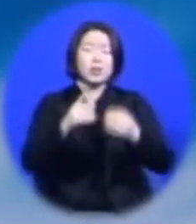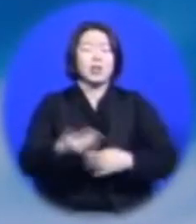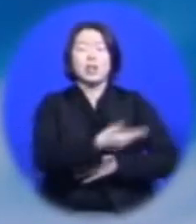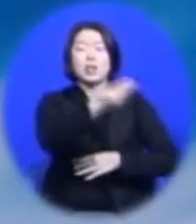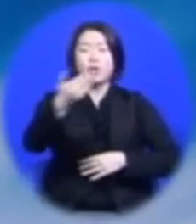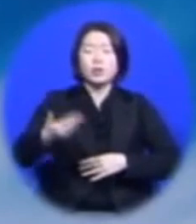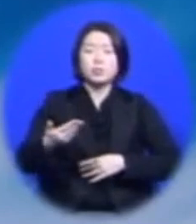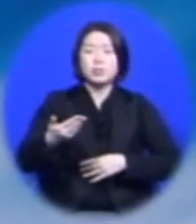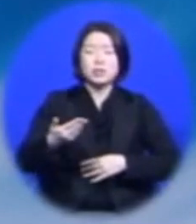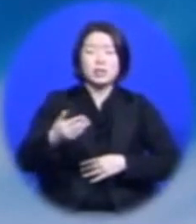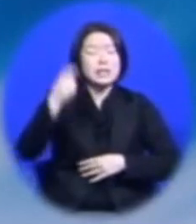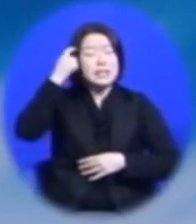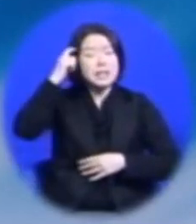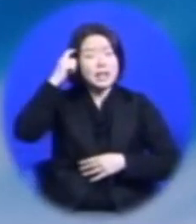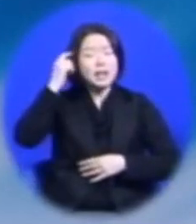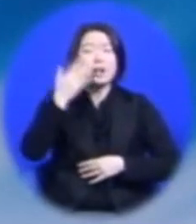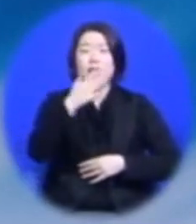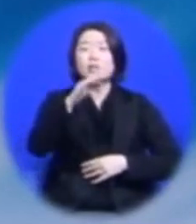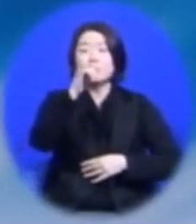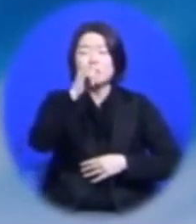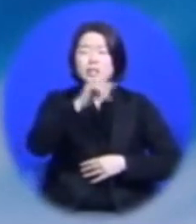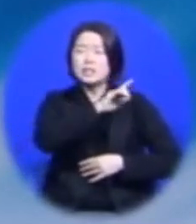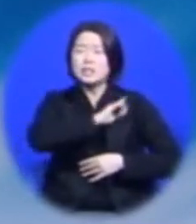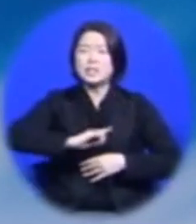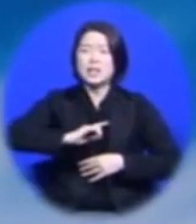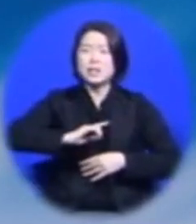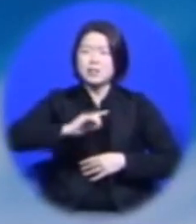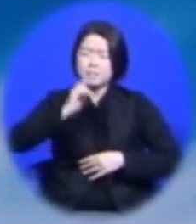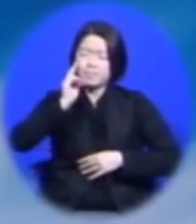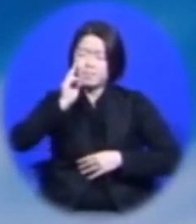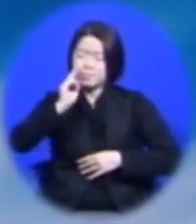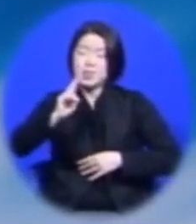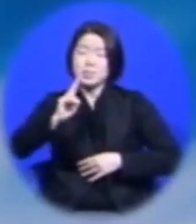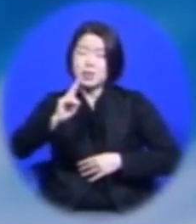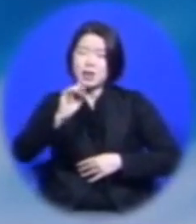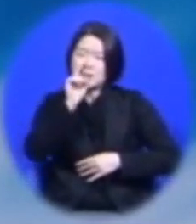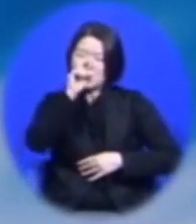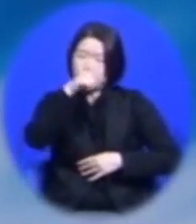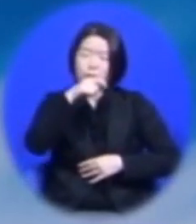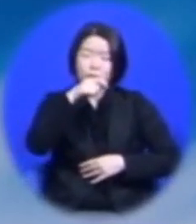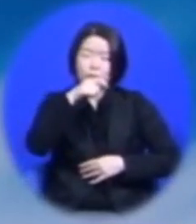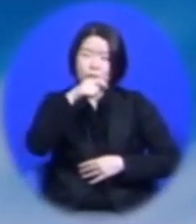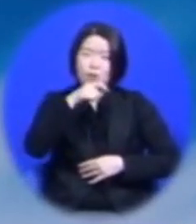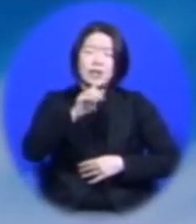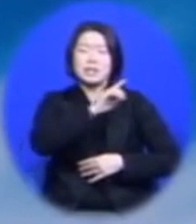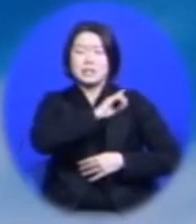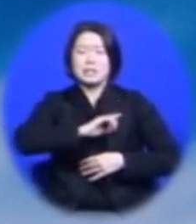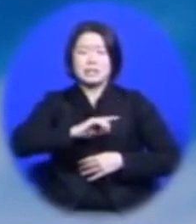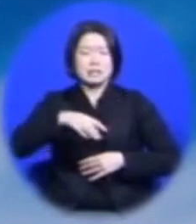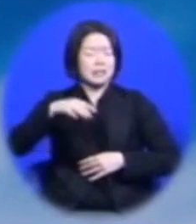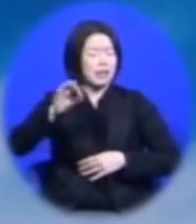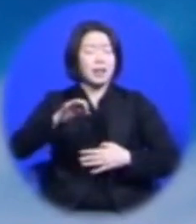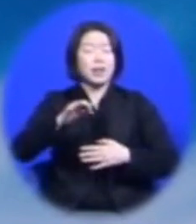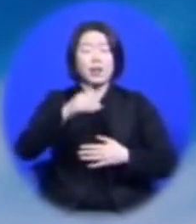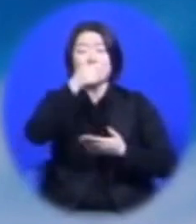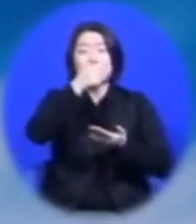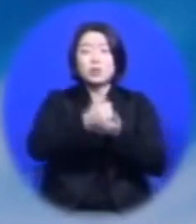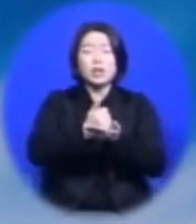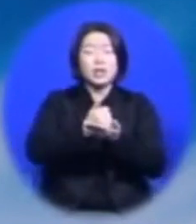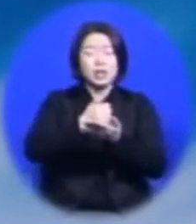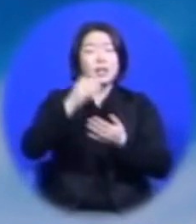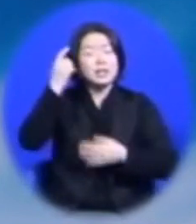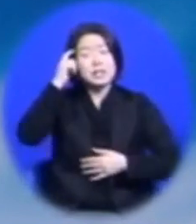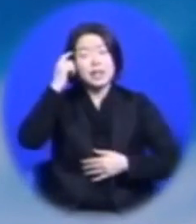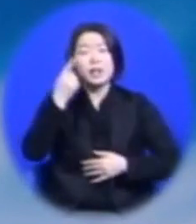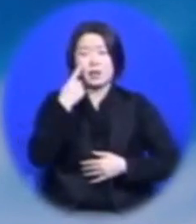여러분이 상상할 수 있는 가장 흉악하고 더럽고 가증한 죄를 한번 생각해